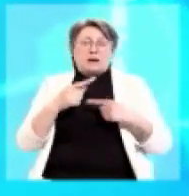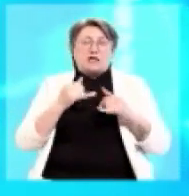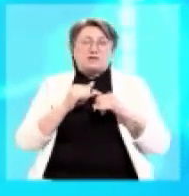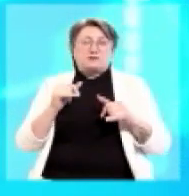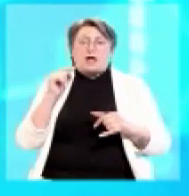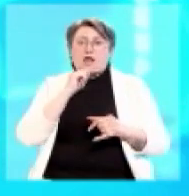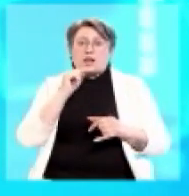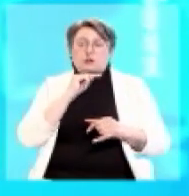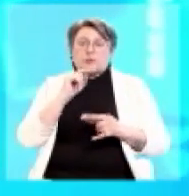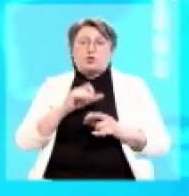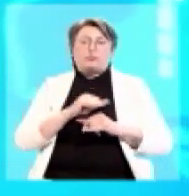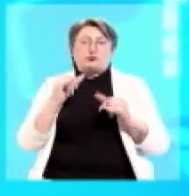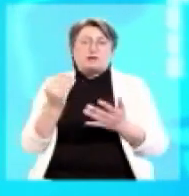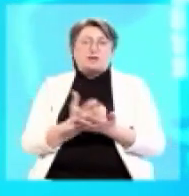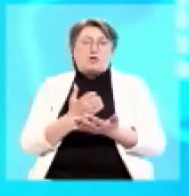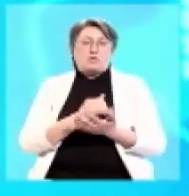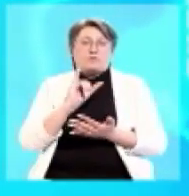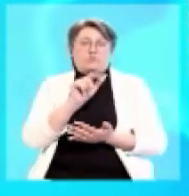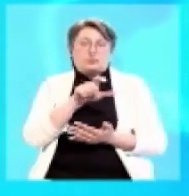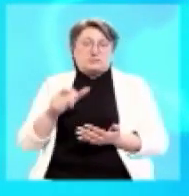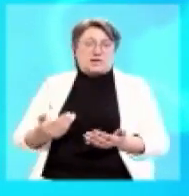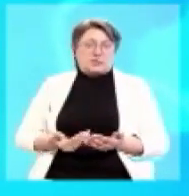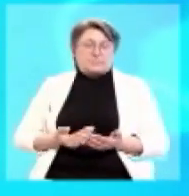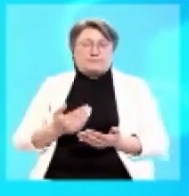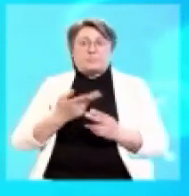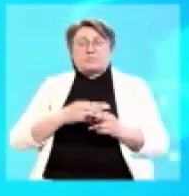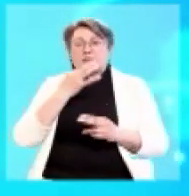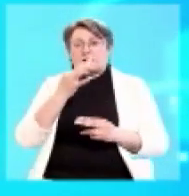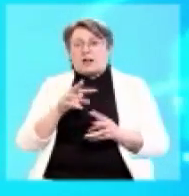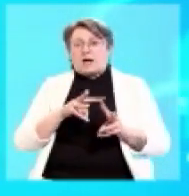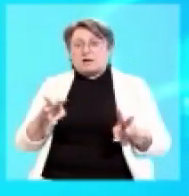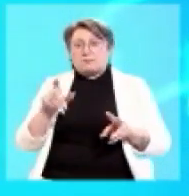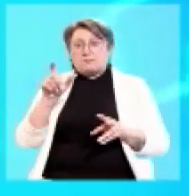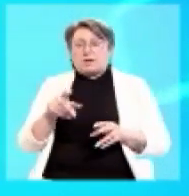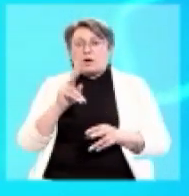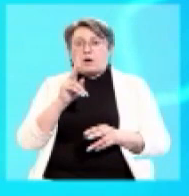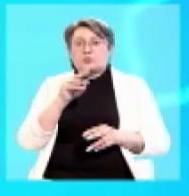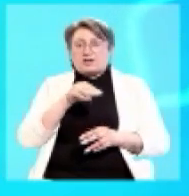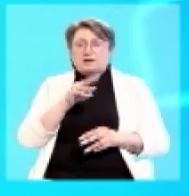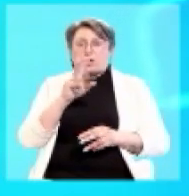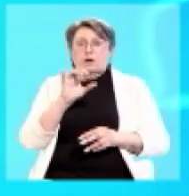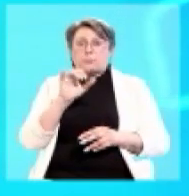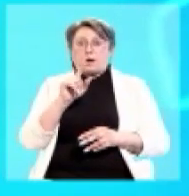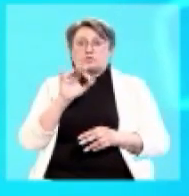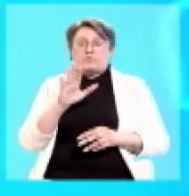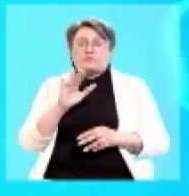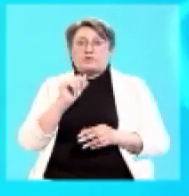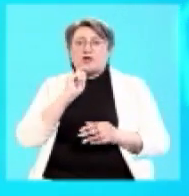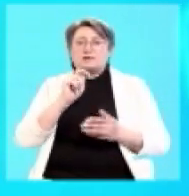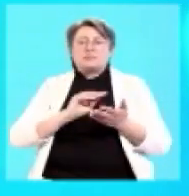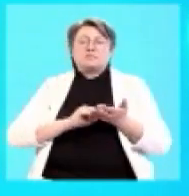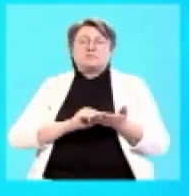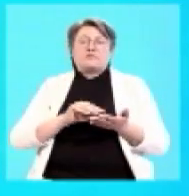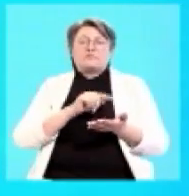орнықты дамуын қамтамасыз етіп, халықтың табысын арттыру басым бағыт. Бұл туралы өңірлік коммуникациялар қызметінде өткен брифингте аудан